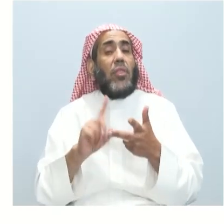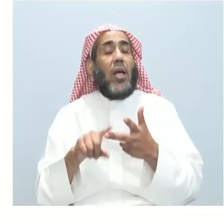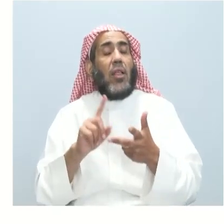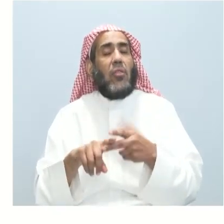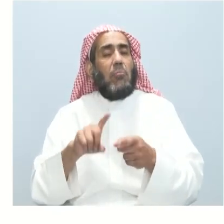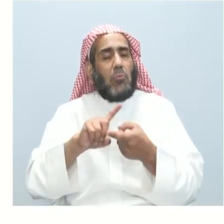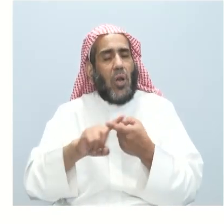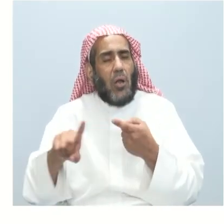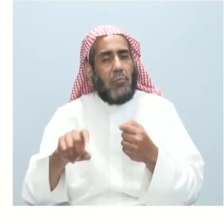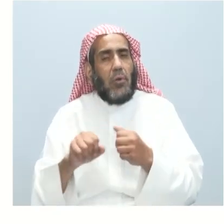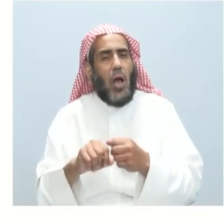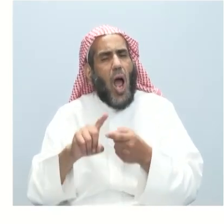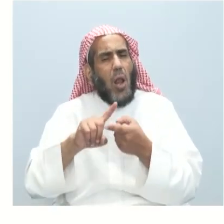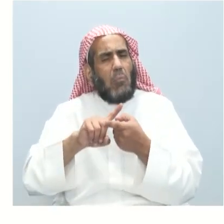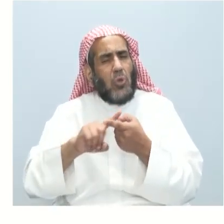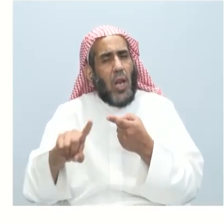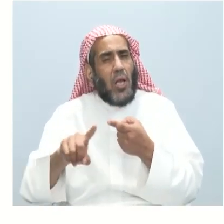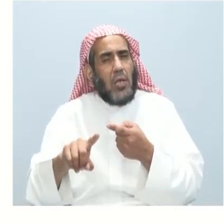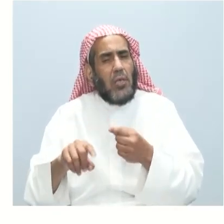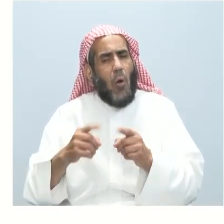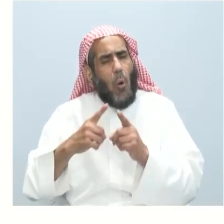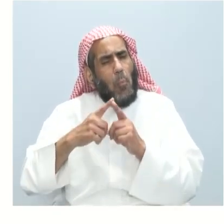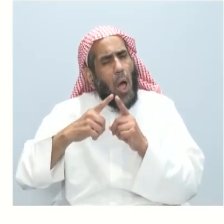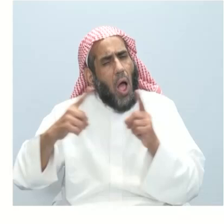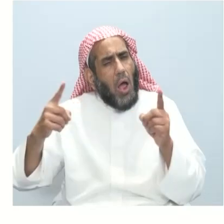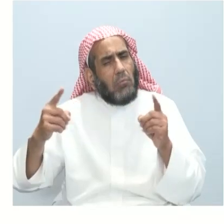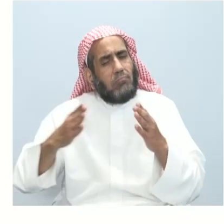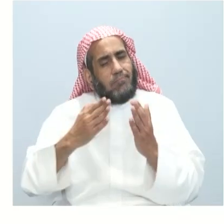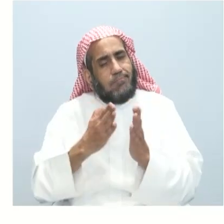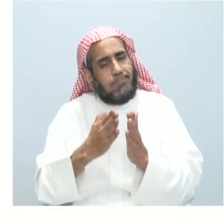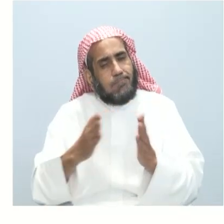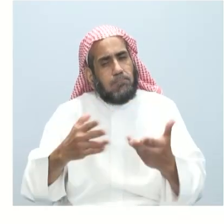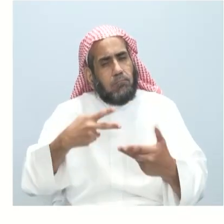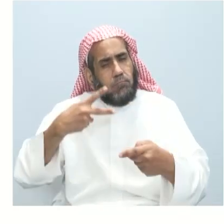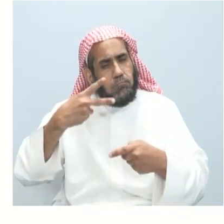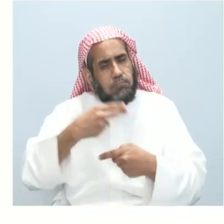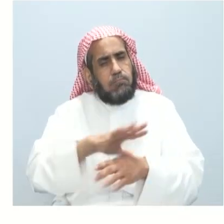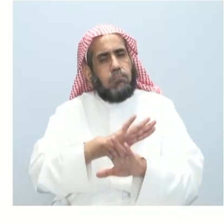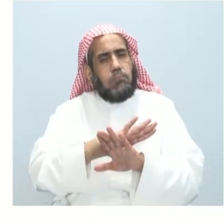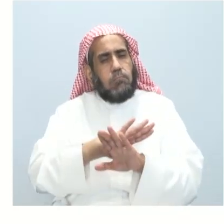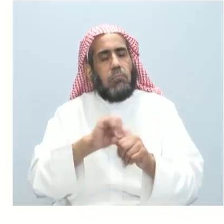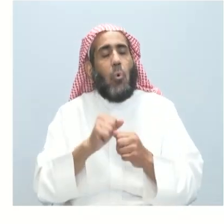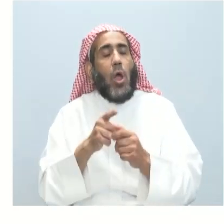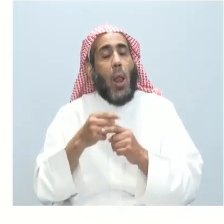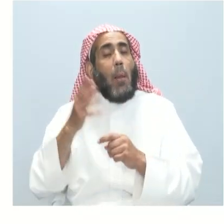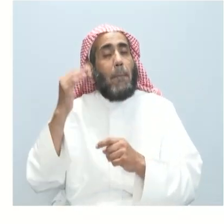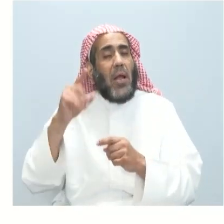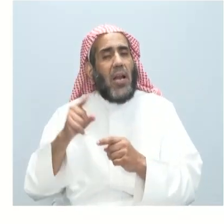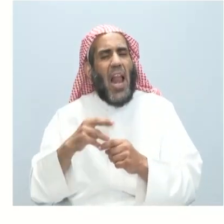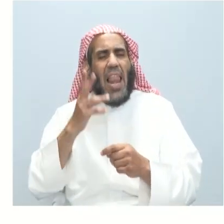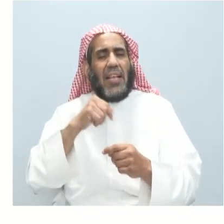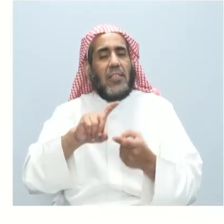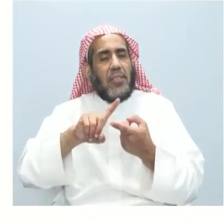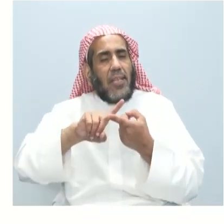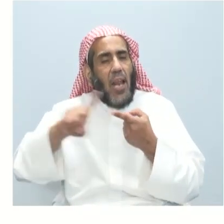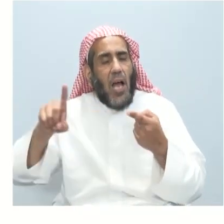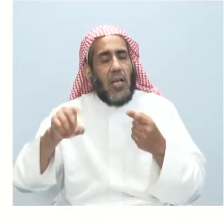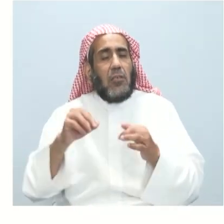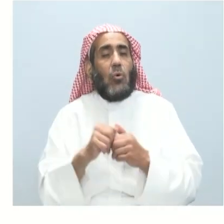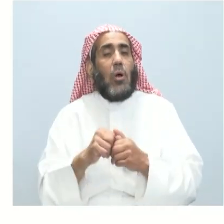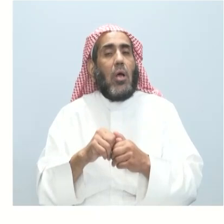من المطلقات وهي المطلقه البائن بينونه كبرى هي المراه التي طلقها